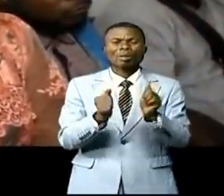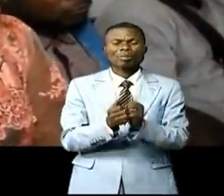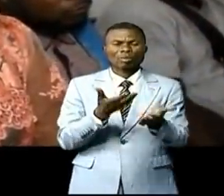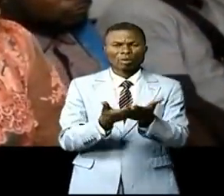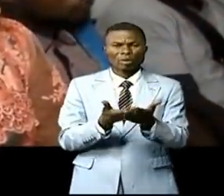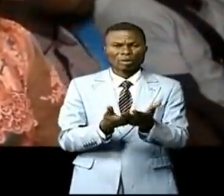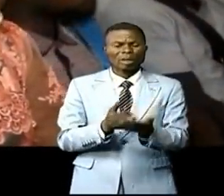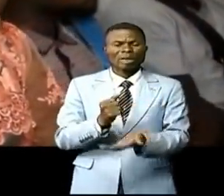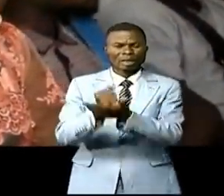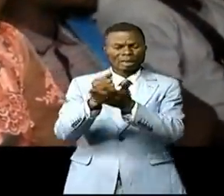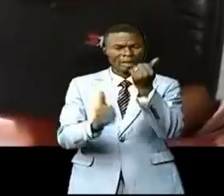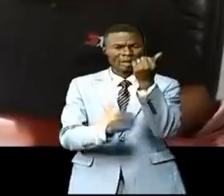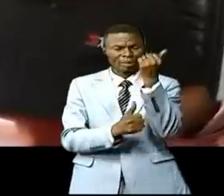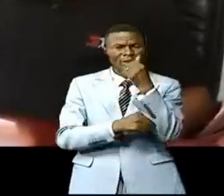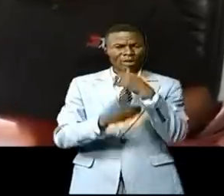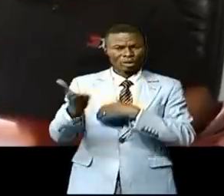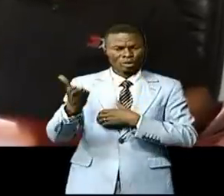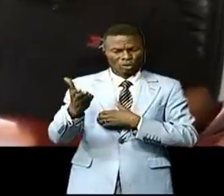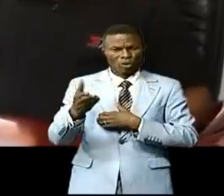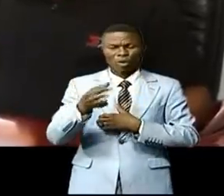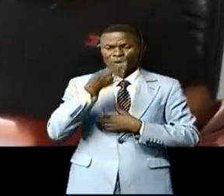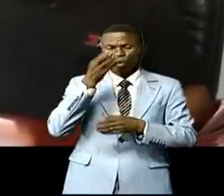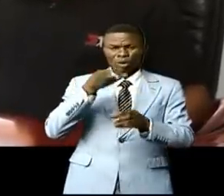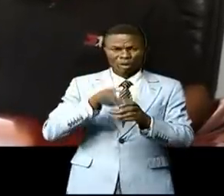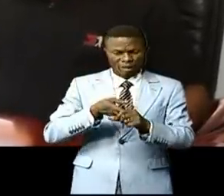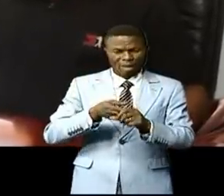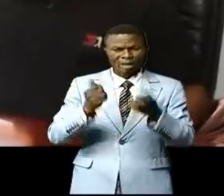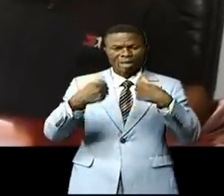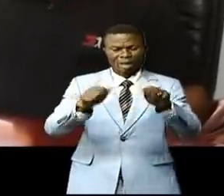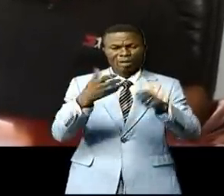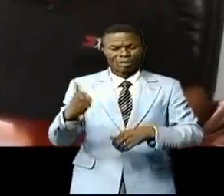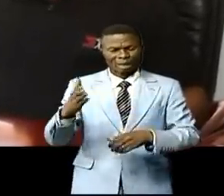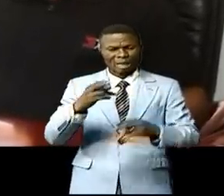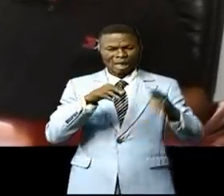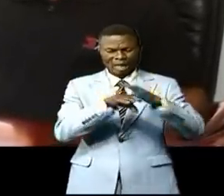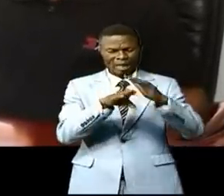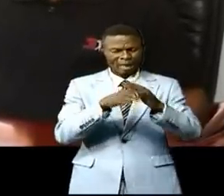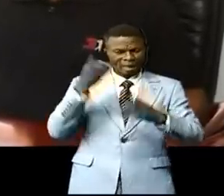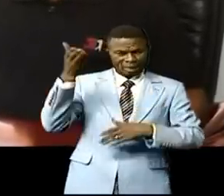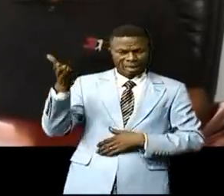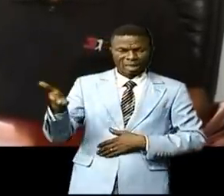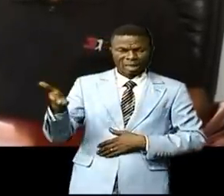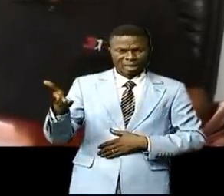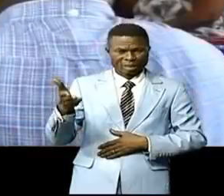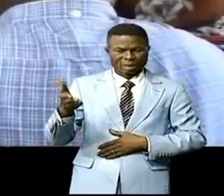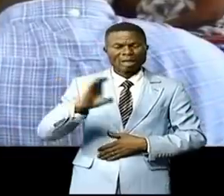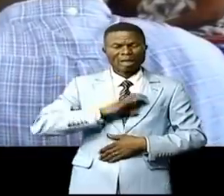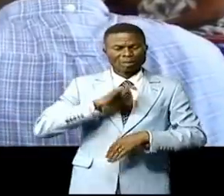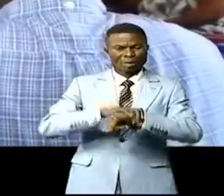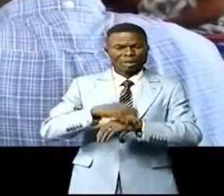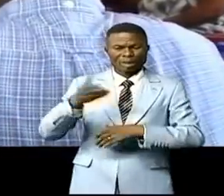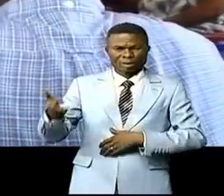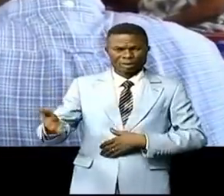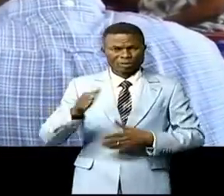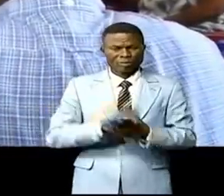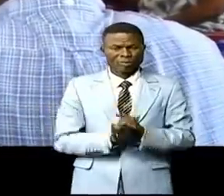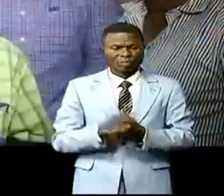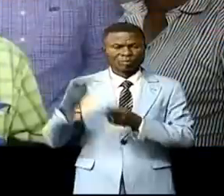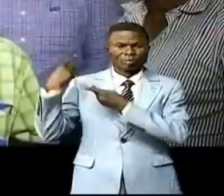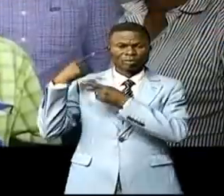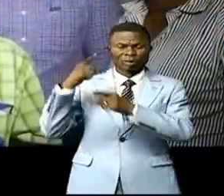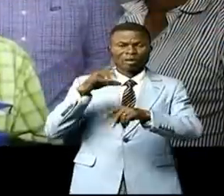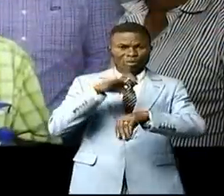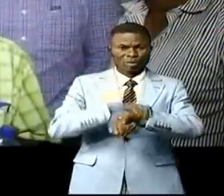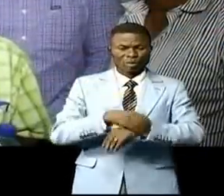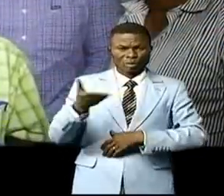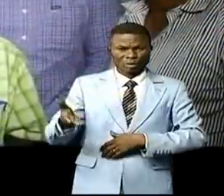de permettre à ces opérateurs pétroliers d'écouler leur stock de produits interceptés par la brigade Hydro. Les dépôts qui ont été scellés de